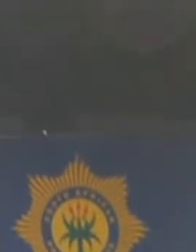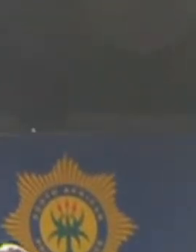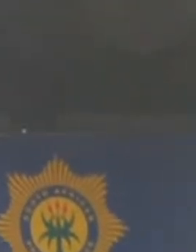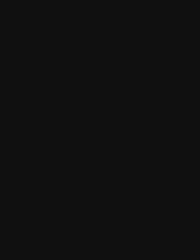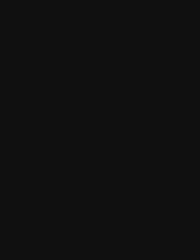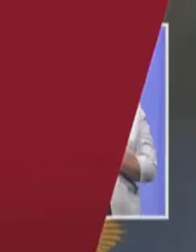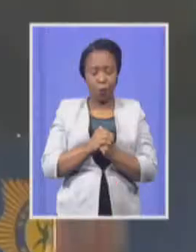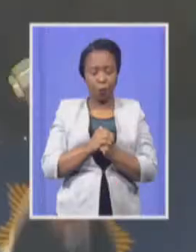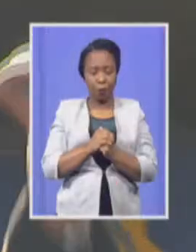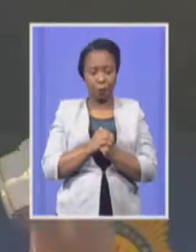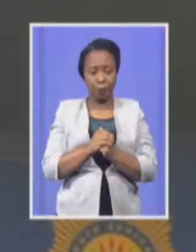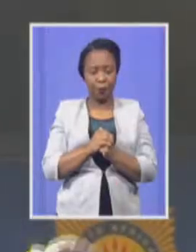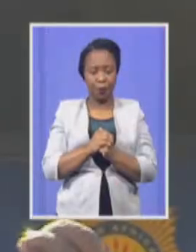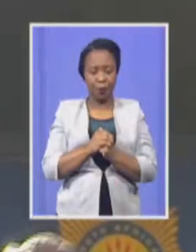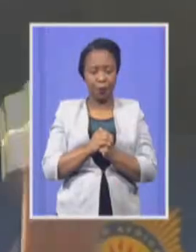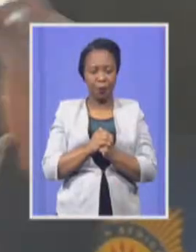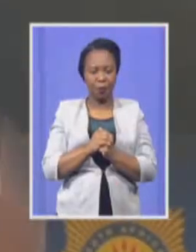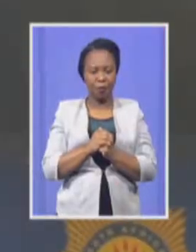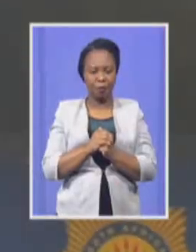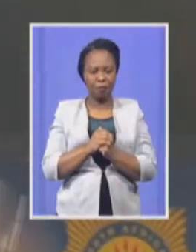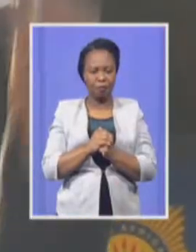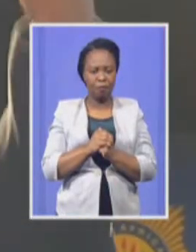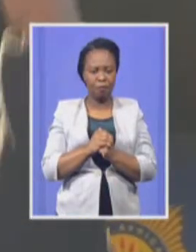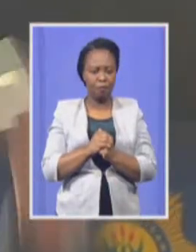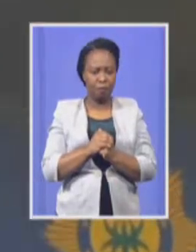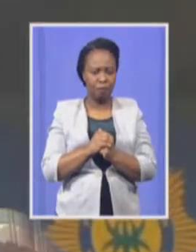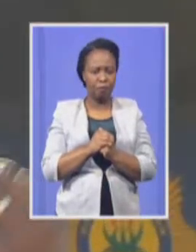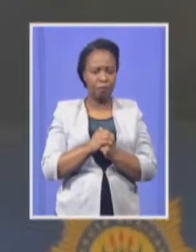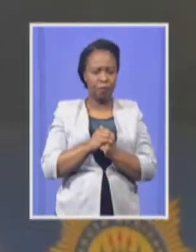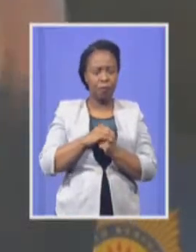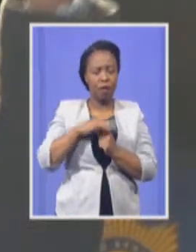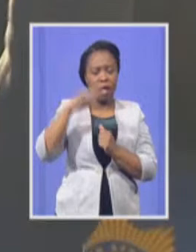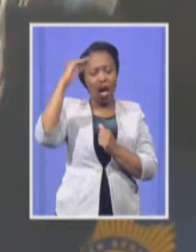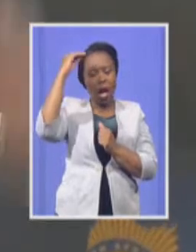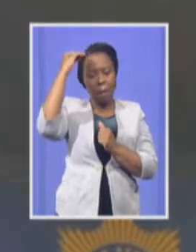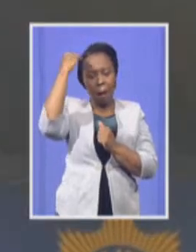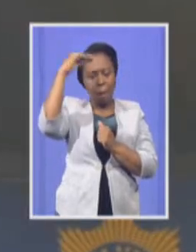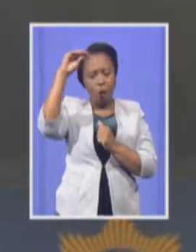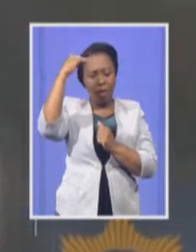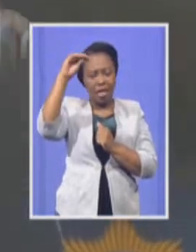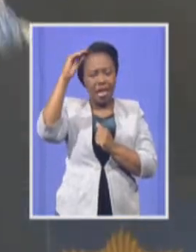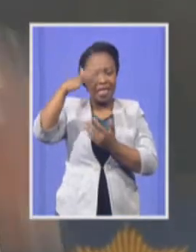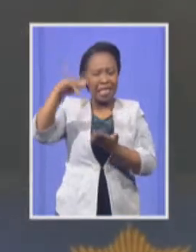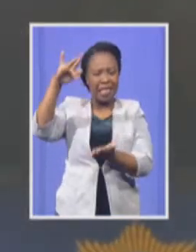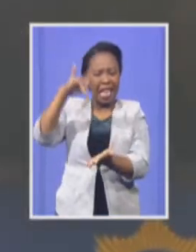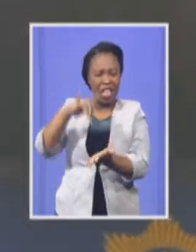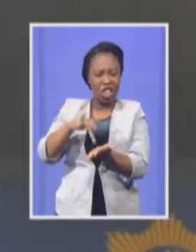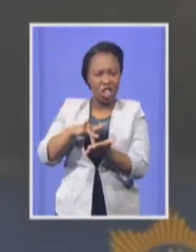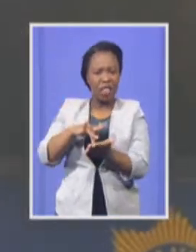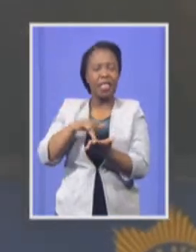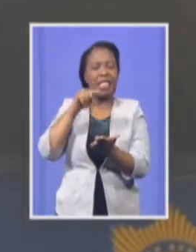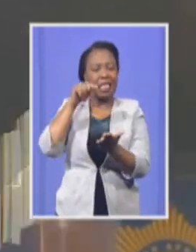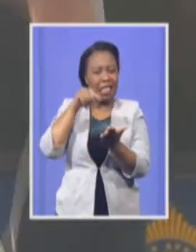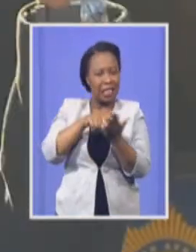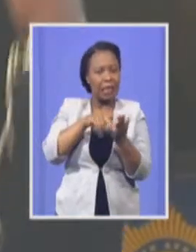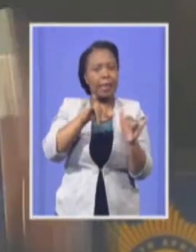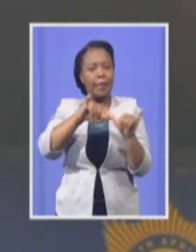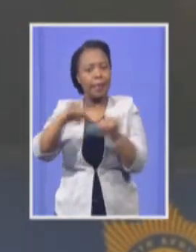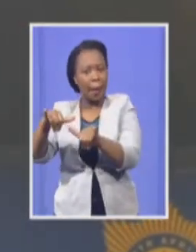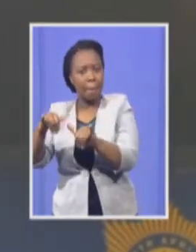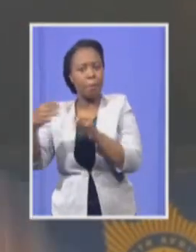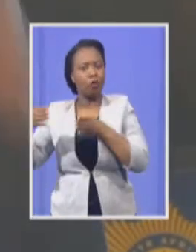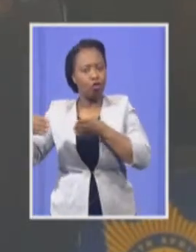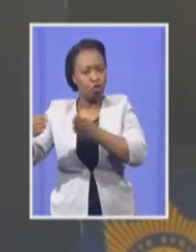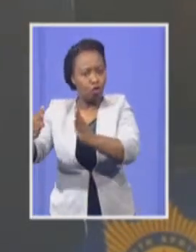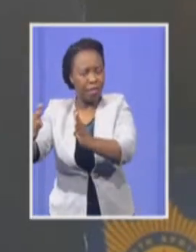amaphoyisa uba amaphoyisa azoba sestation azoba amaphoyisa azoba semgwaqweni azoba